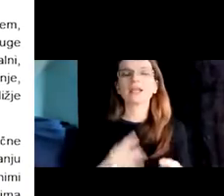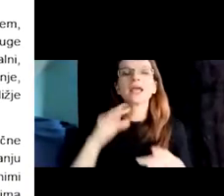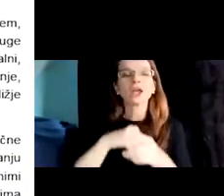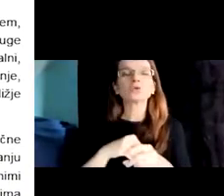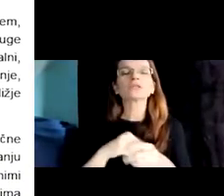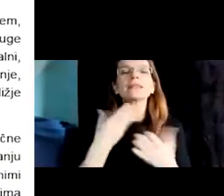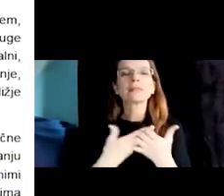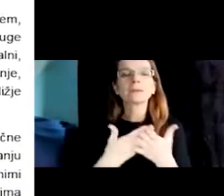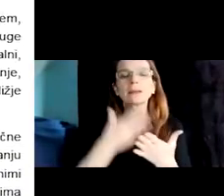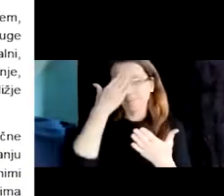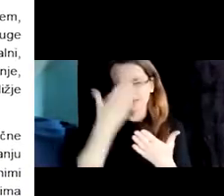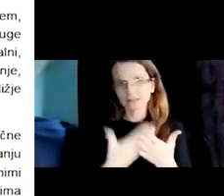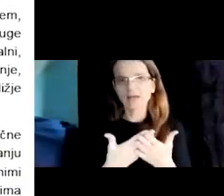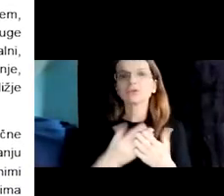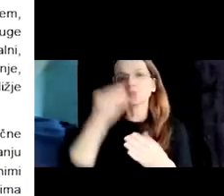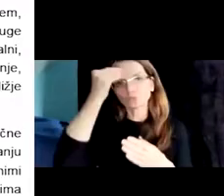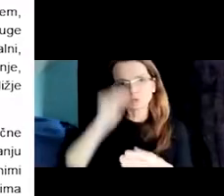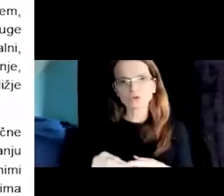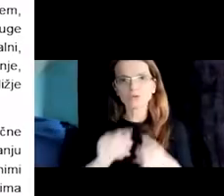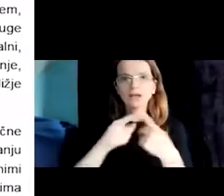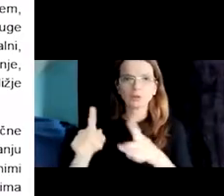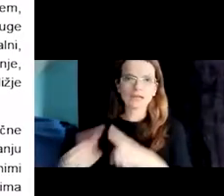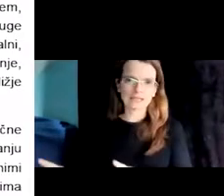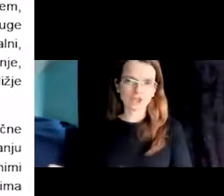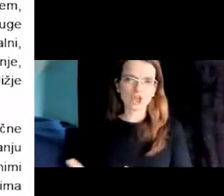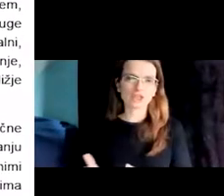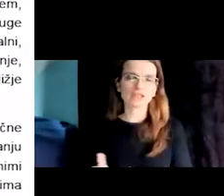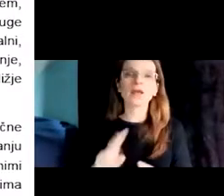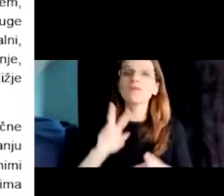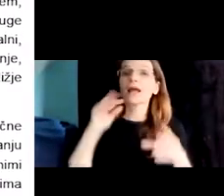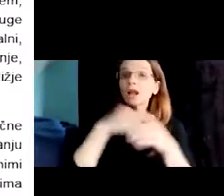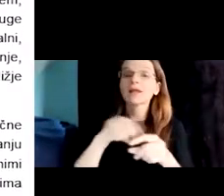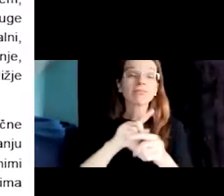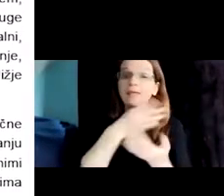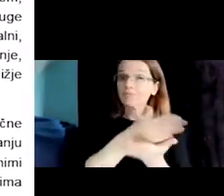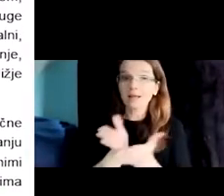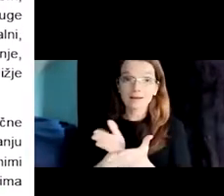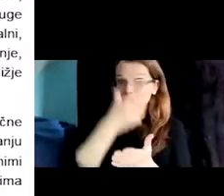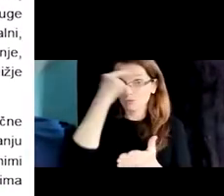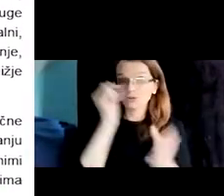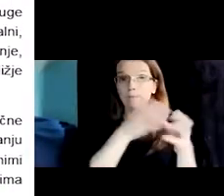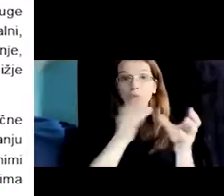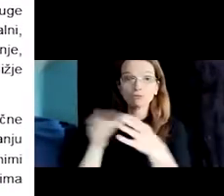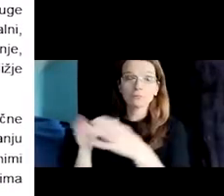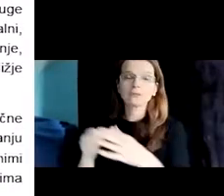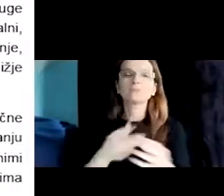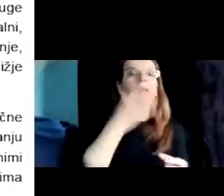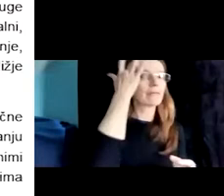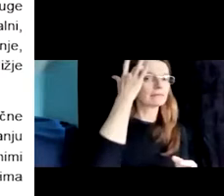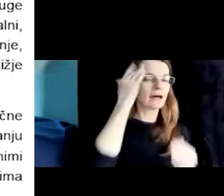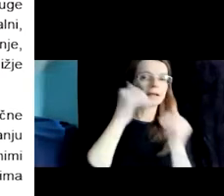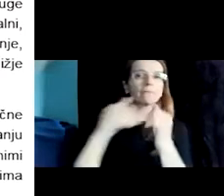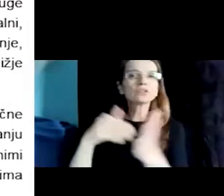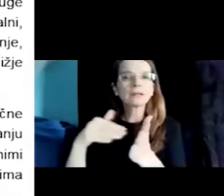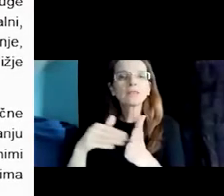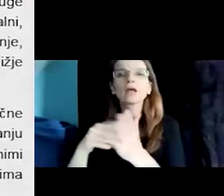in spoštovanju različnosti." V inkluziji se ne deli ljudi po skupinah, kot na primer nadarjen s posebnimi